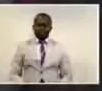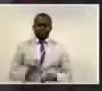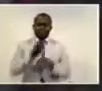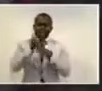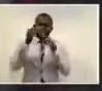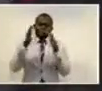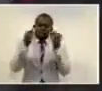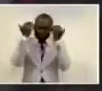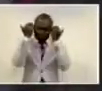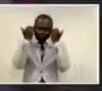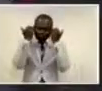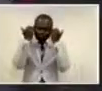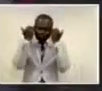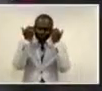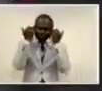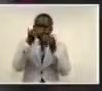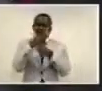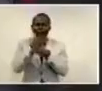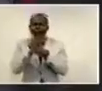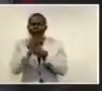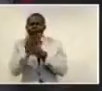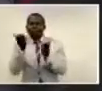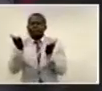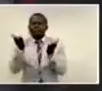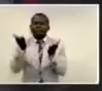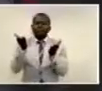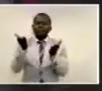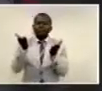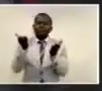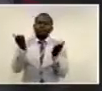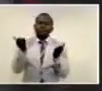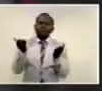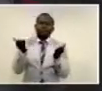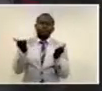Minister of State of Justice,